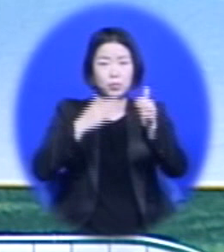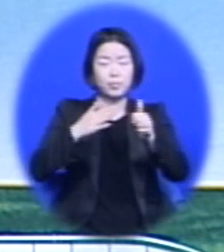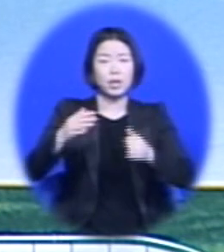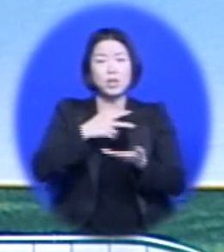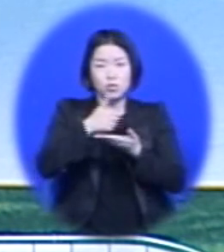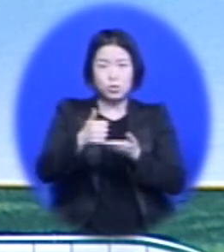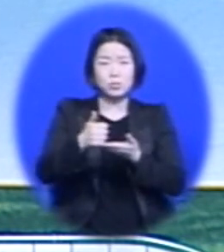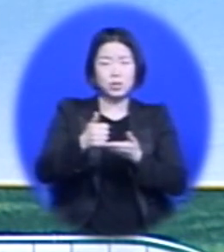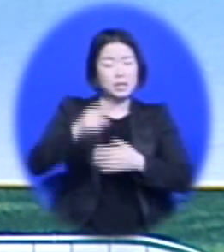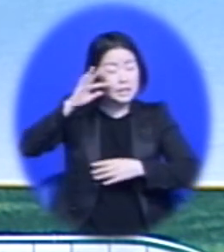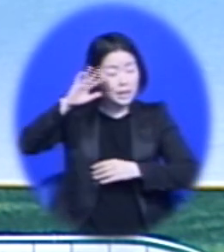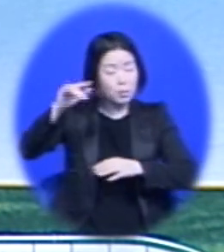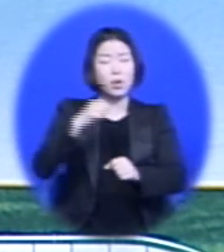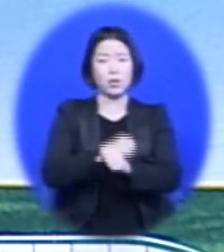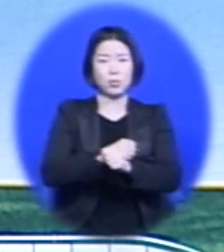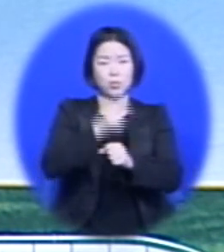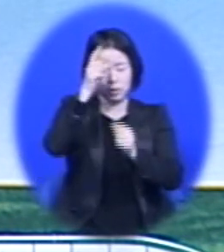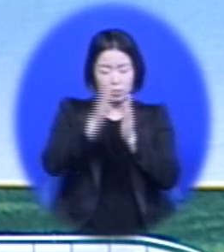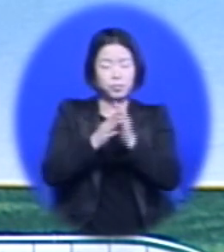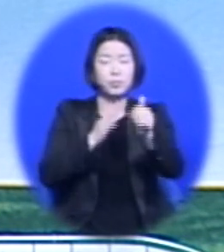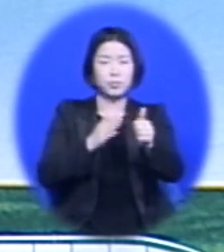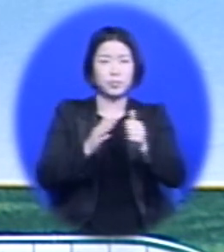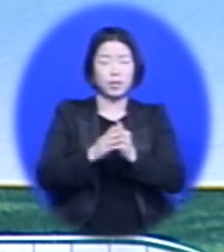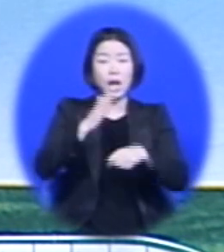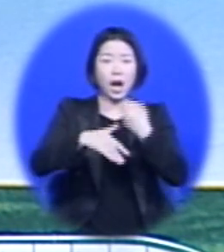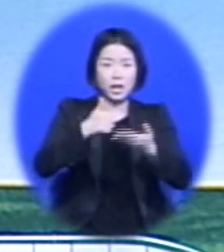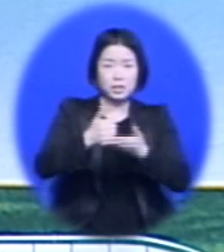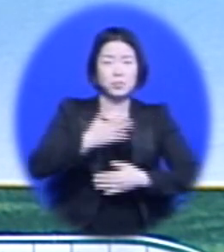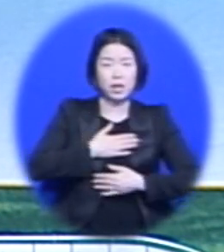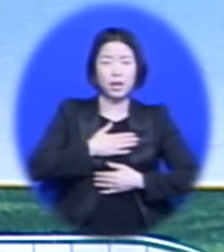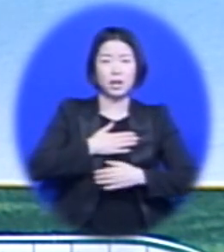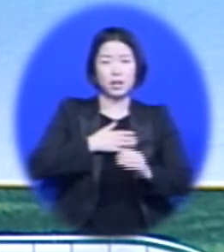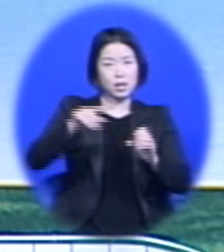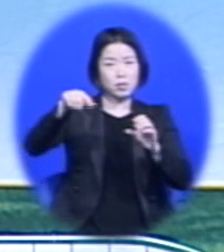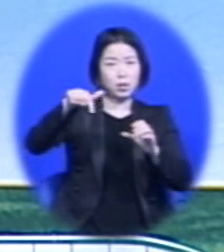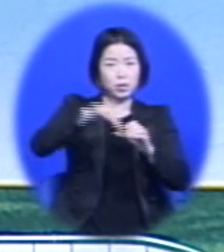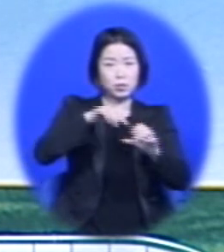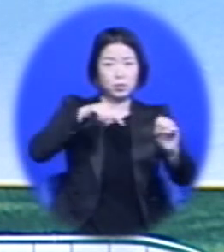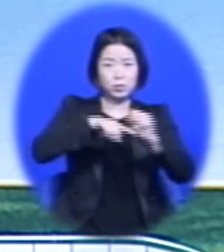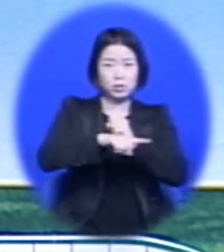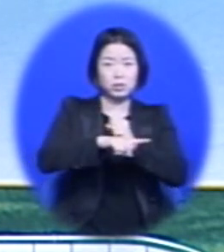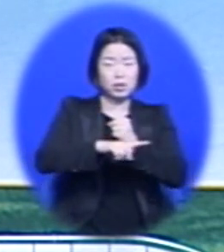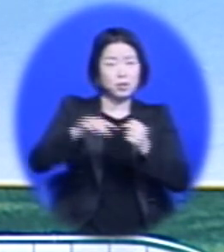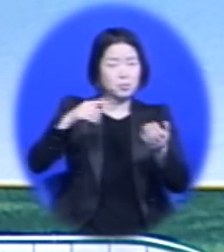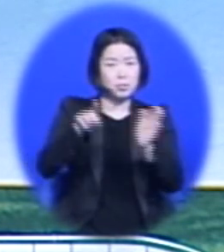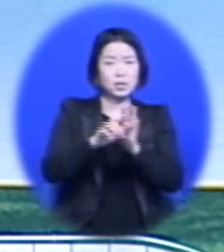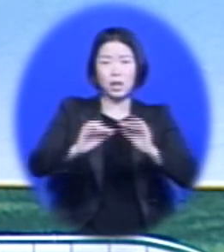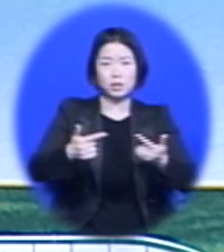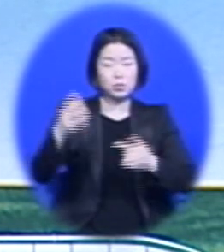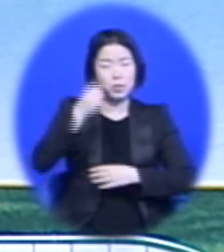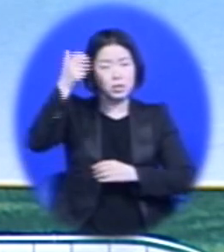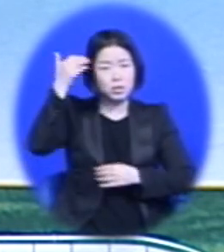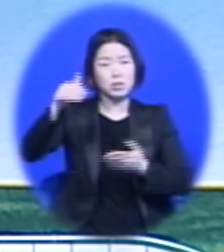주님을 사모하시면서 기도하시기 바랍니다. 하나님 내가 교리를 믿는 믿음이 아니고 성령님을 믿는